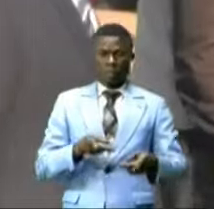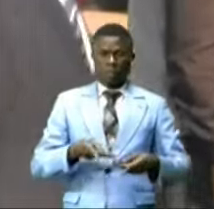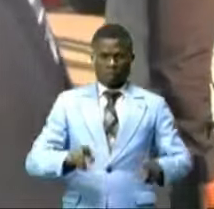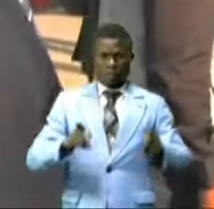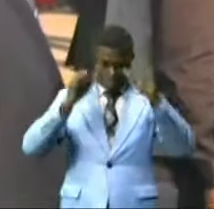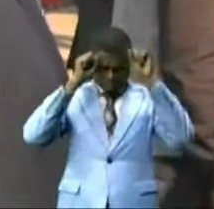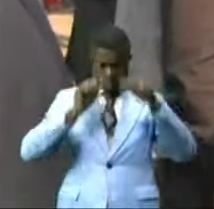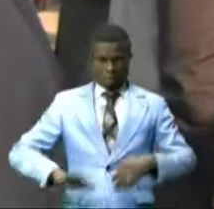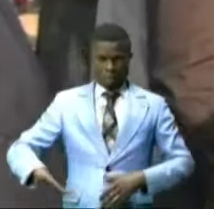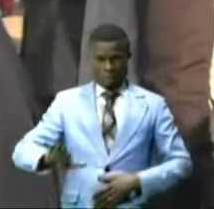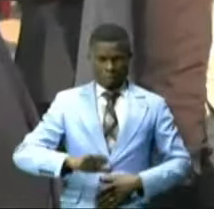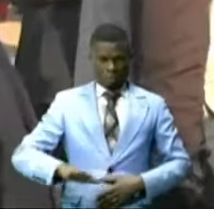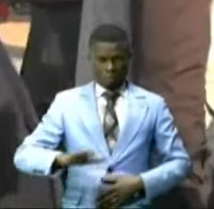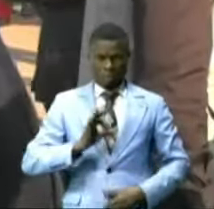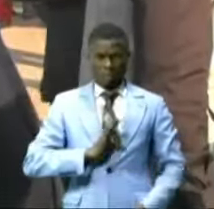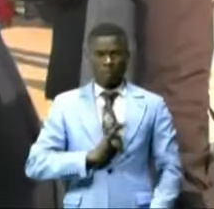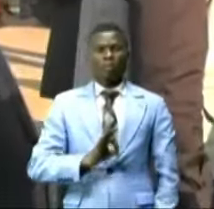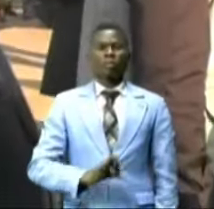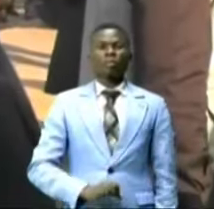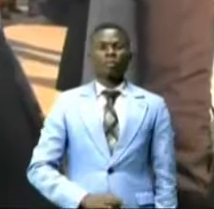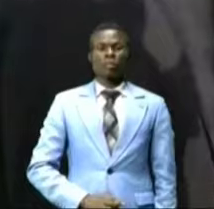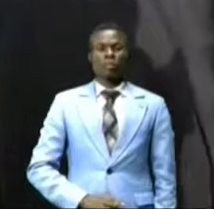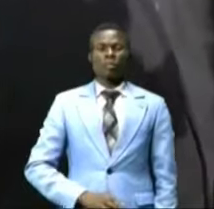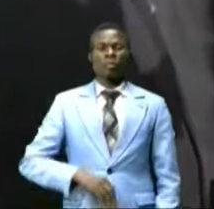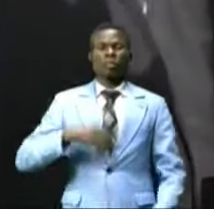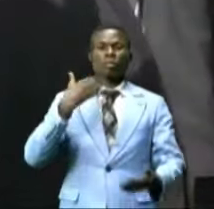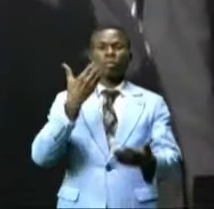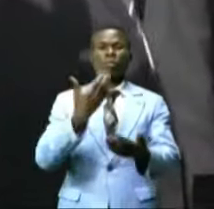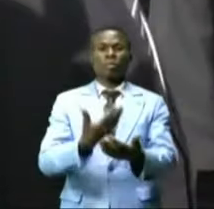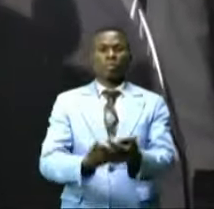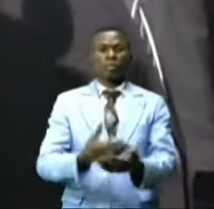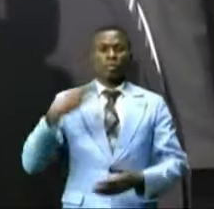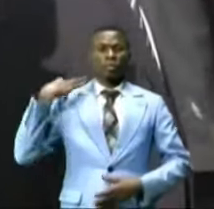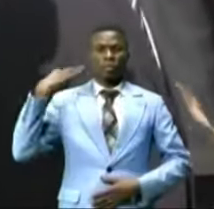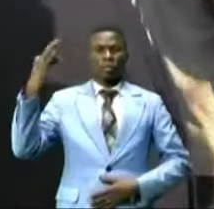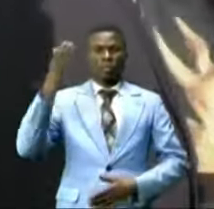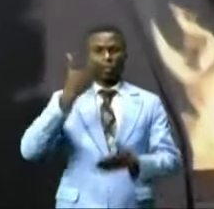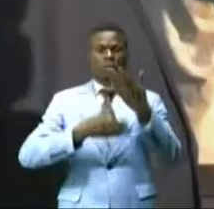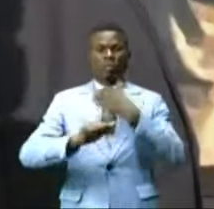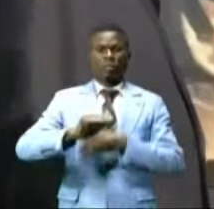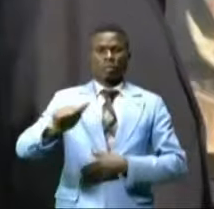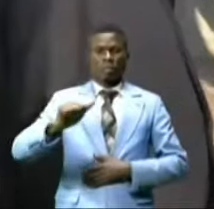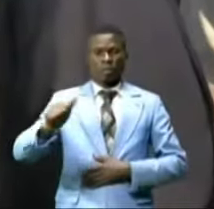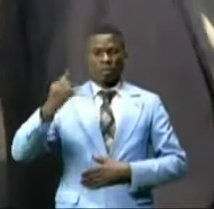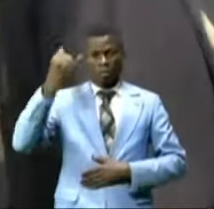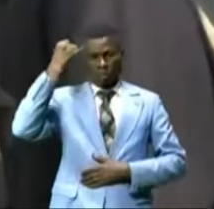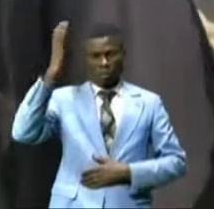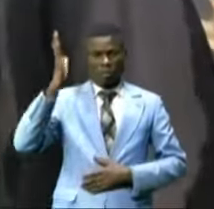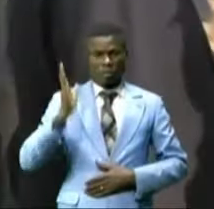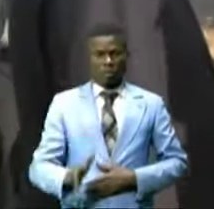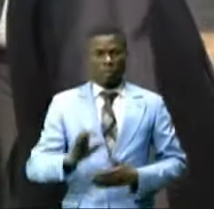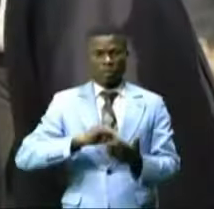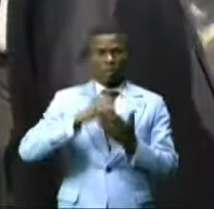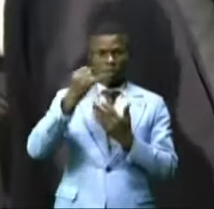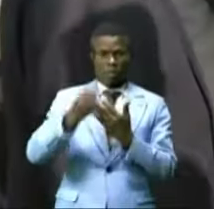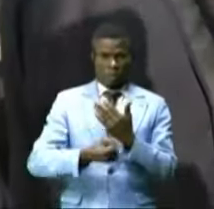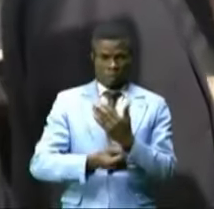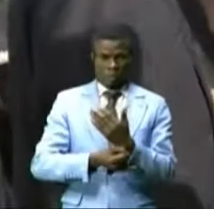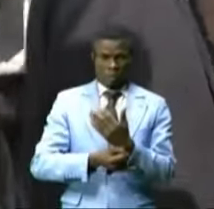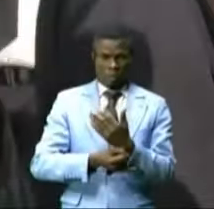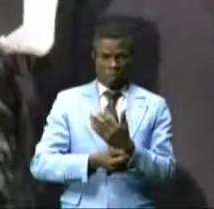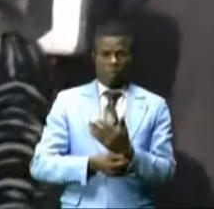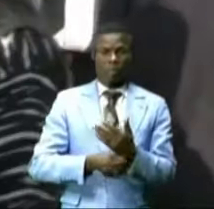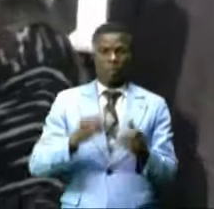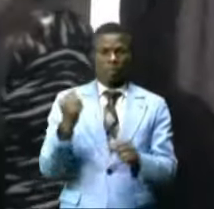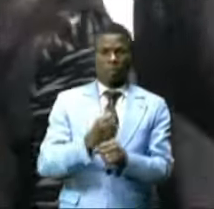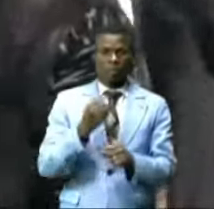la République, Félix-Antoine Tshisekedi Tshilombo, candidat à sa propre succession et initiateur du projet, à inaugurer son œuvre